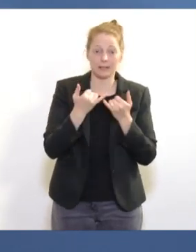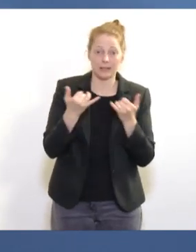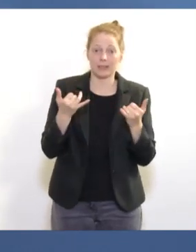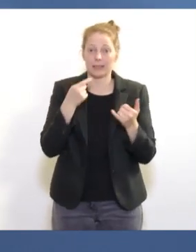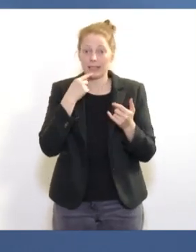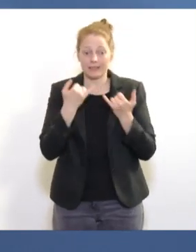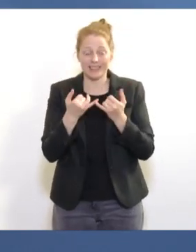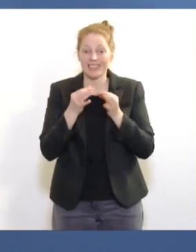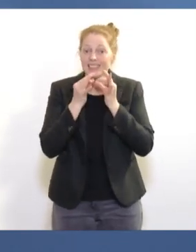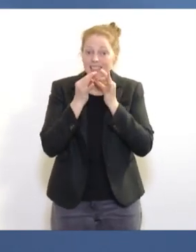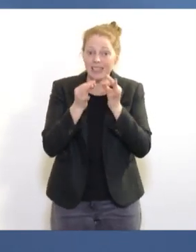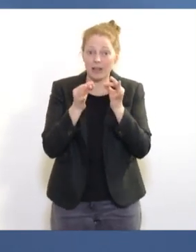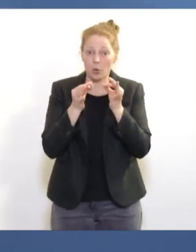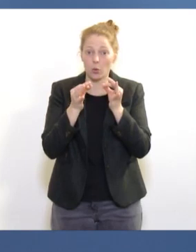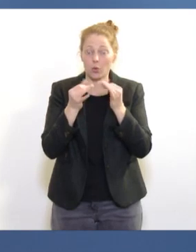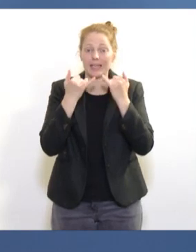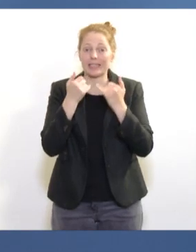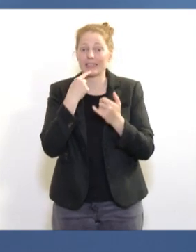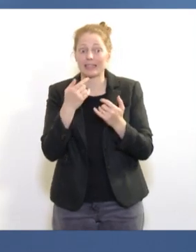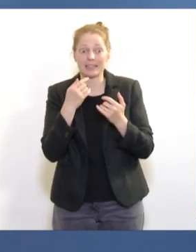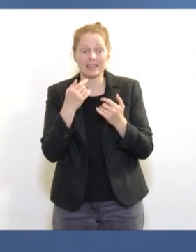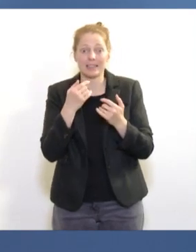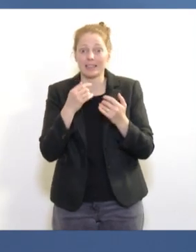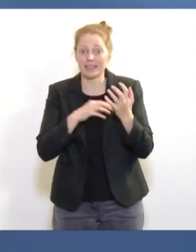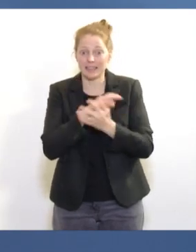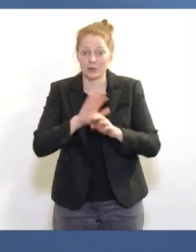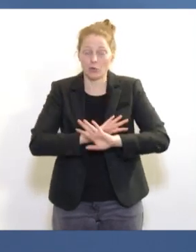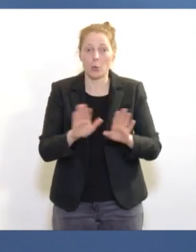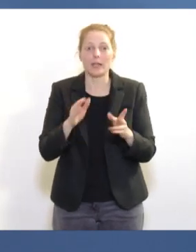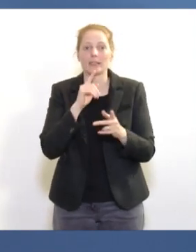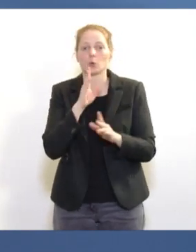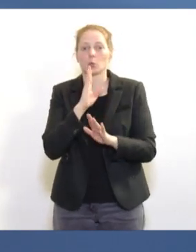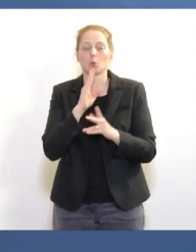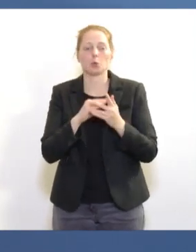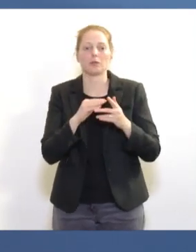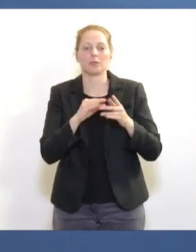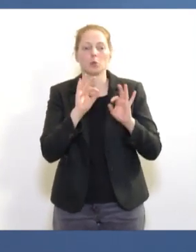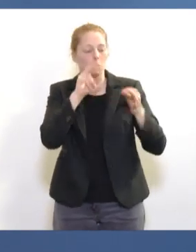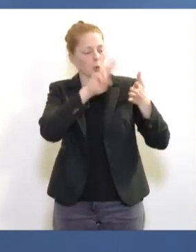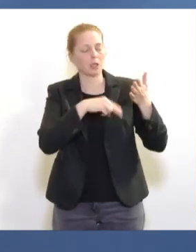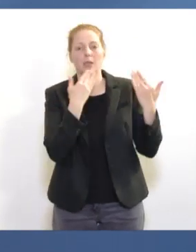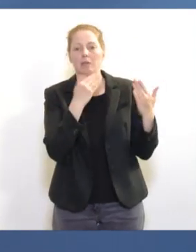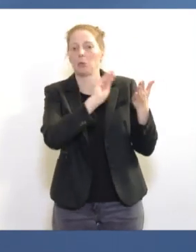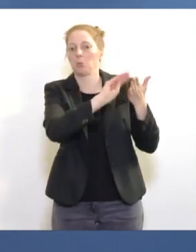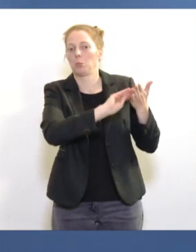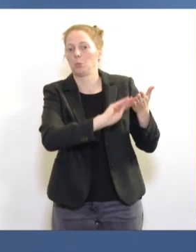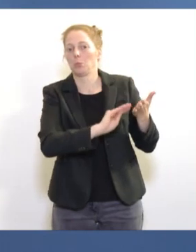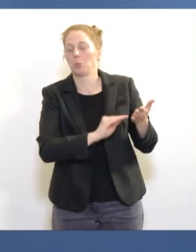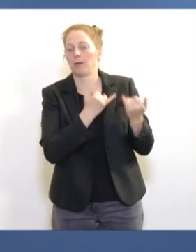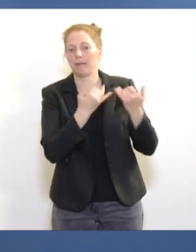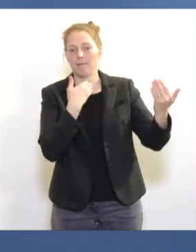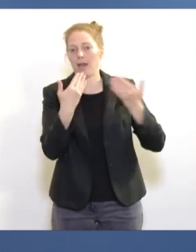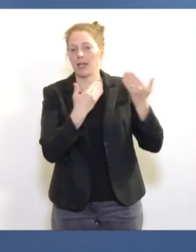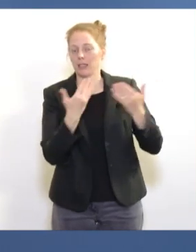dann konkret geht, dass es nicht durchgeht, dass wir im Ausland einfach Regie raus können mit Rekommendationen, wie sich dann